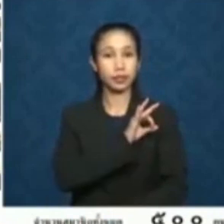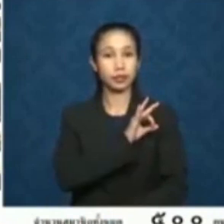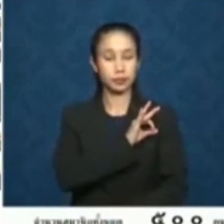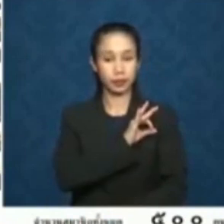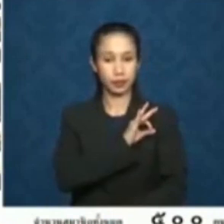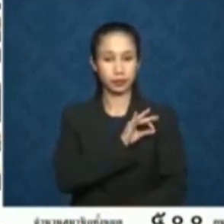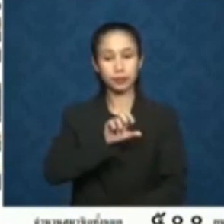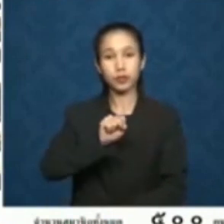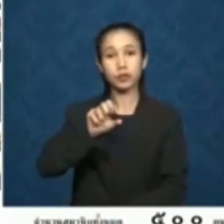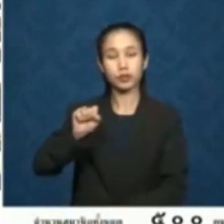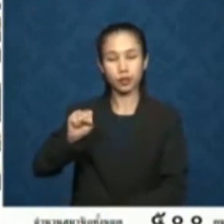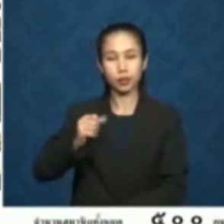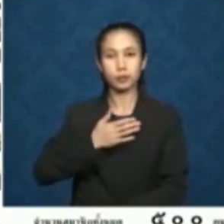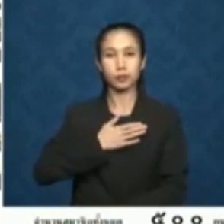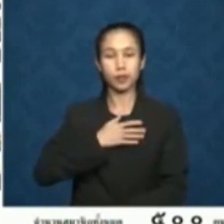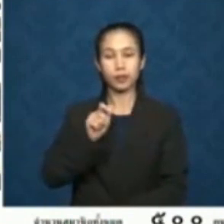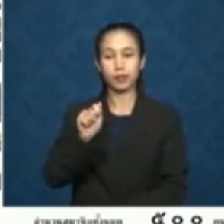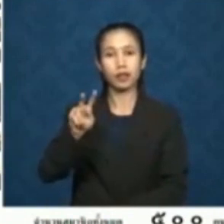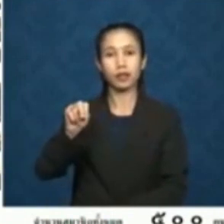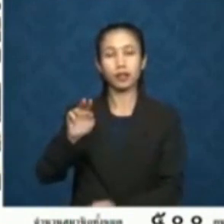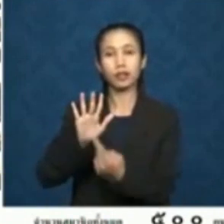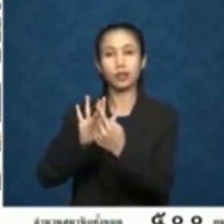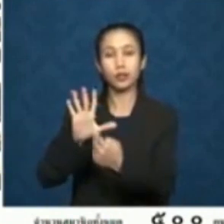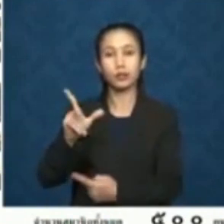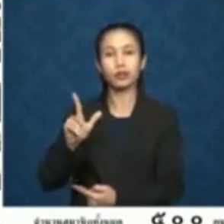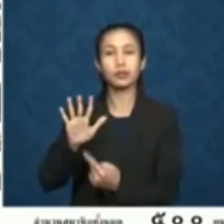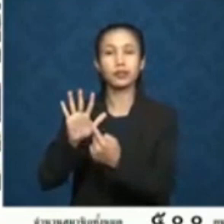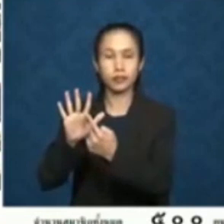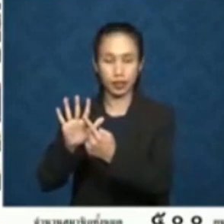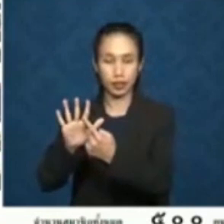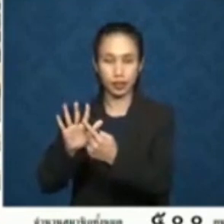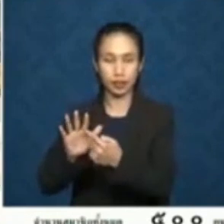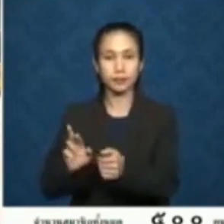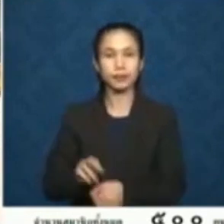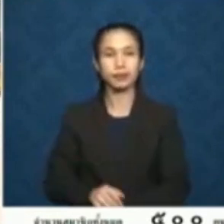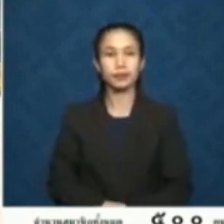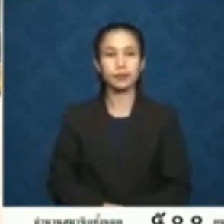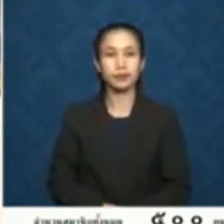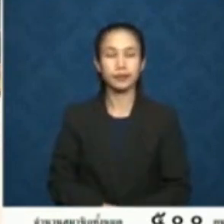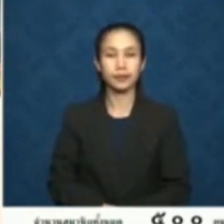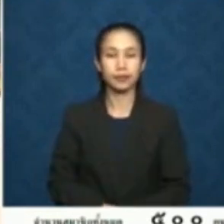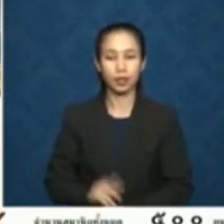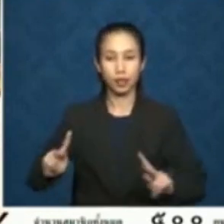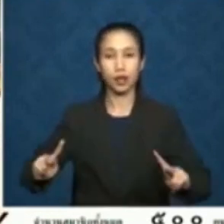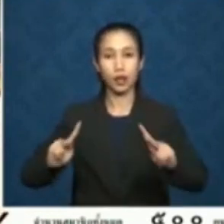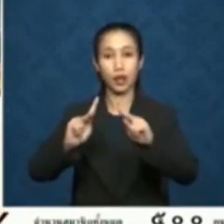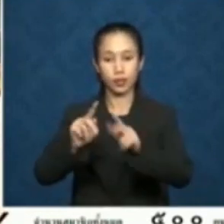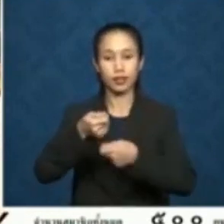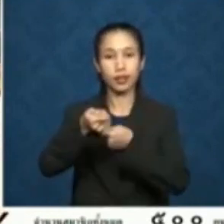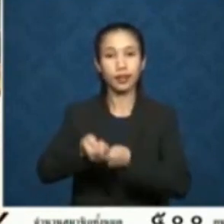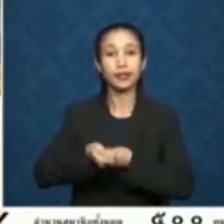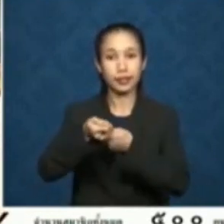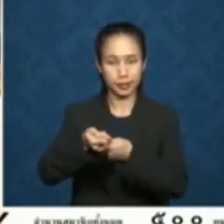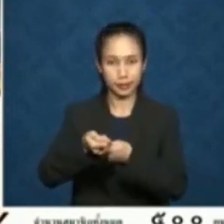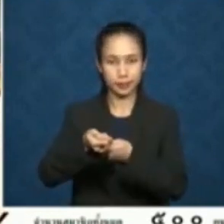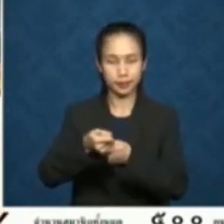ผู้ทรงเกียรตินะครับผมนายอนุชานาคาสายรัฐมนตรีช่วยว่าการกระทรวงเกษตรและสหกรณ์ครับซึ่งได้รับมอบหมายจ